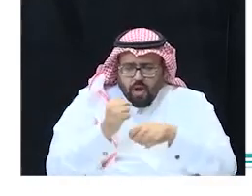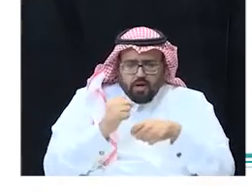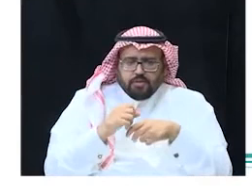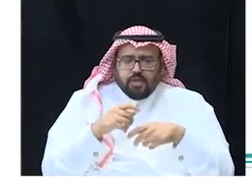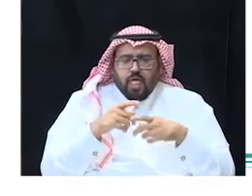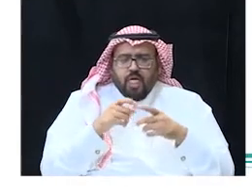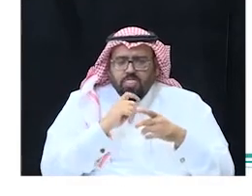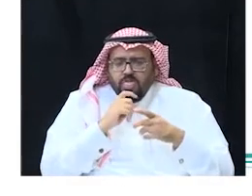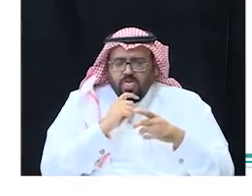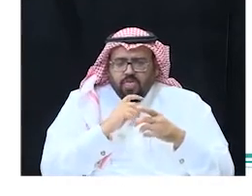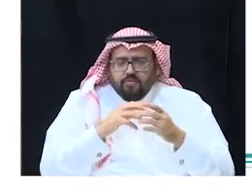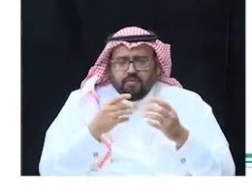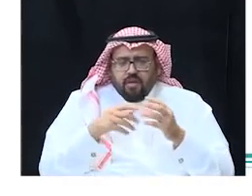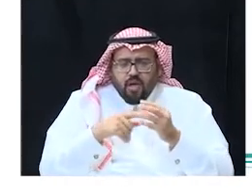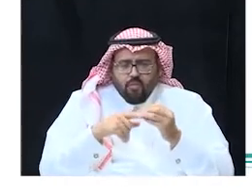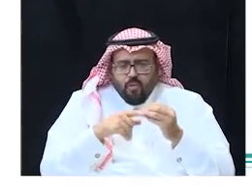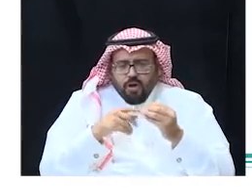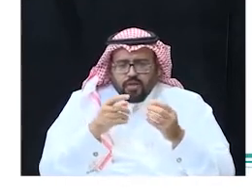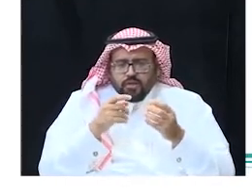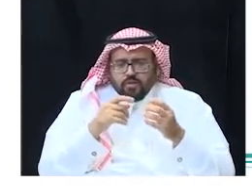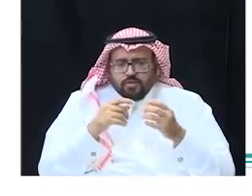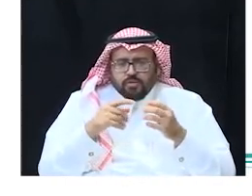قوية ومغناطيسات ضعيفة،